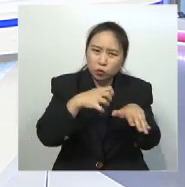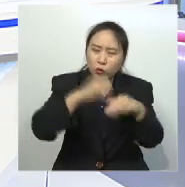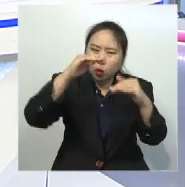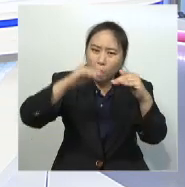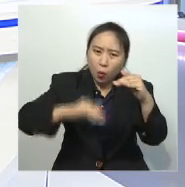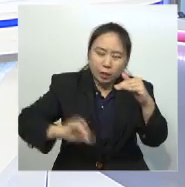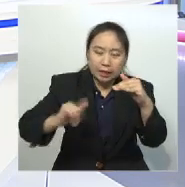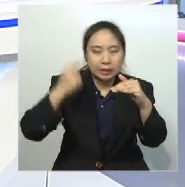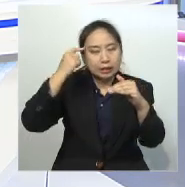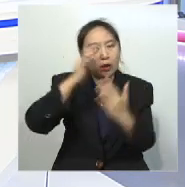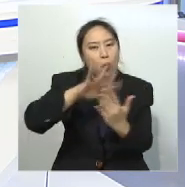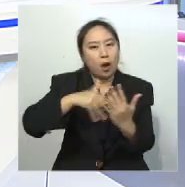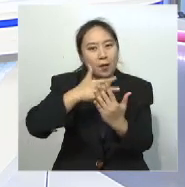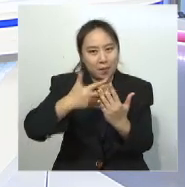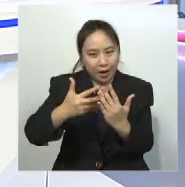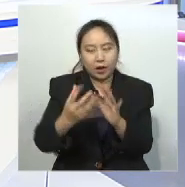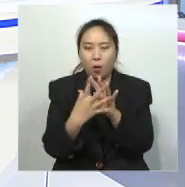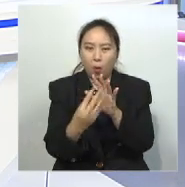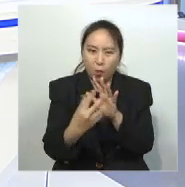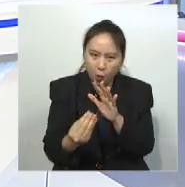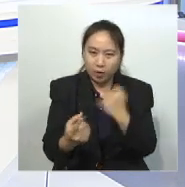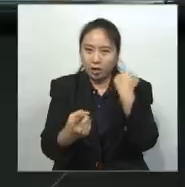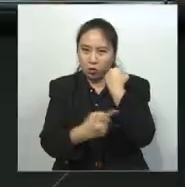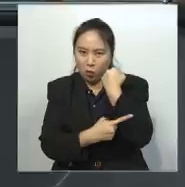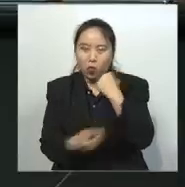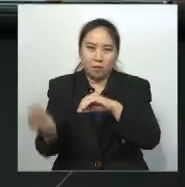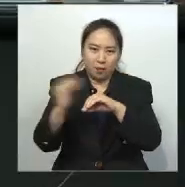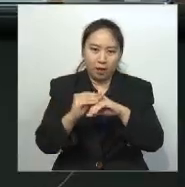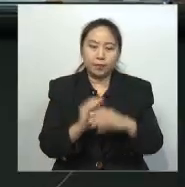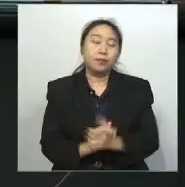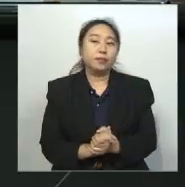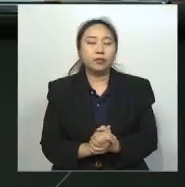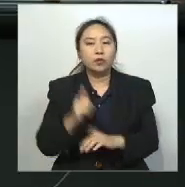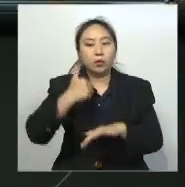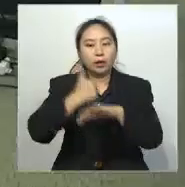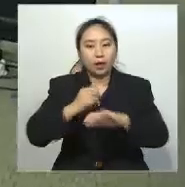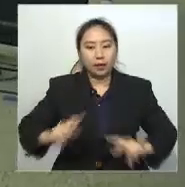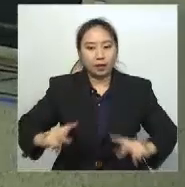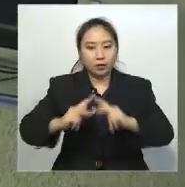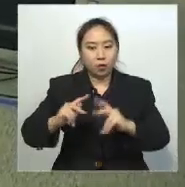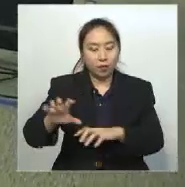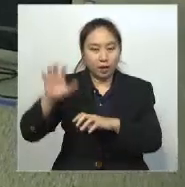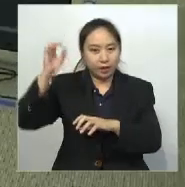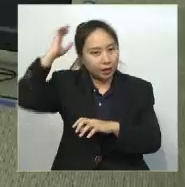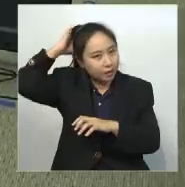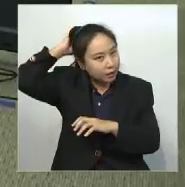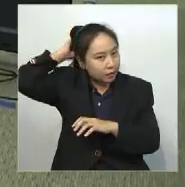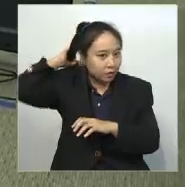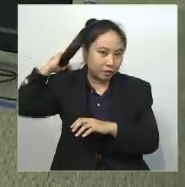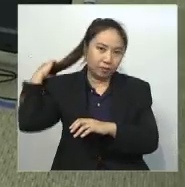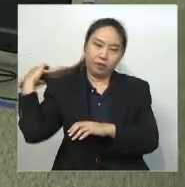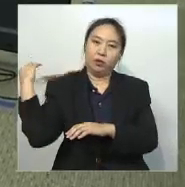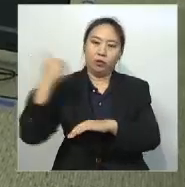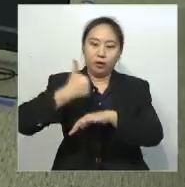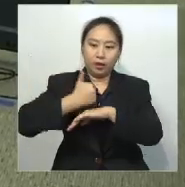เพิ่มทั้งการอบรมและเพิ่มโทษด้วยค่ะพลเอกอนุพงษ์เผ่าจินดารัฐมนตรีว่าการกระทรวงมหาดไทยในฐานะผู้อำนวยการ